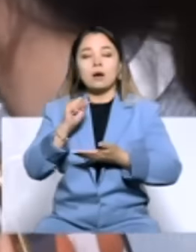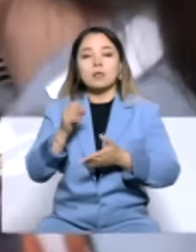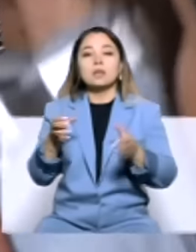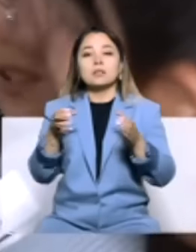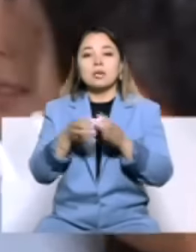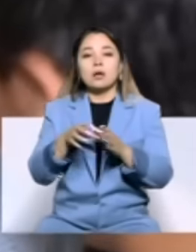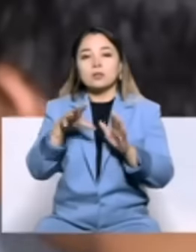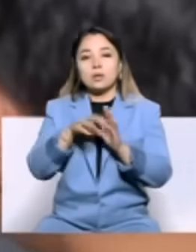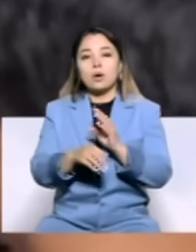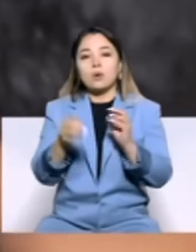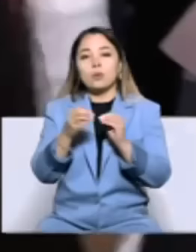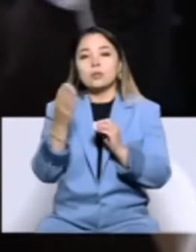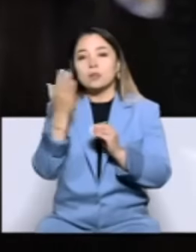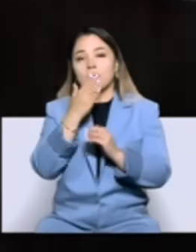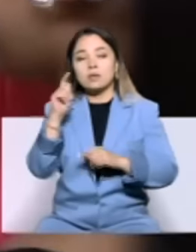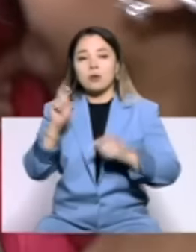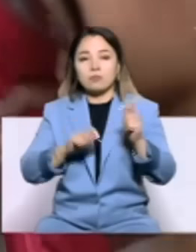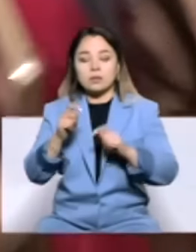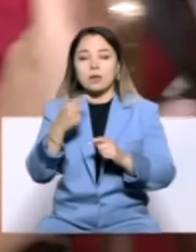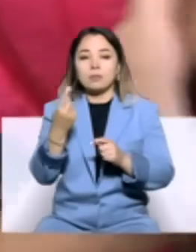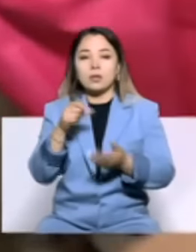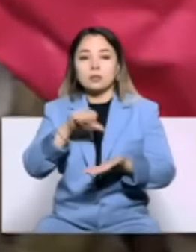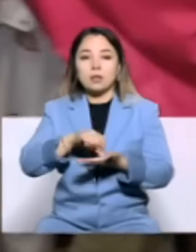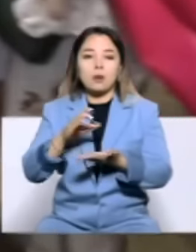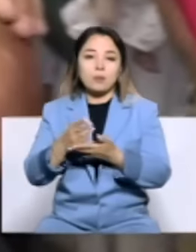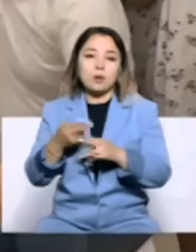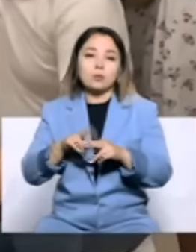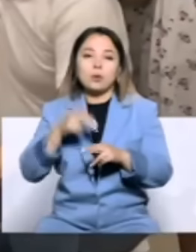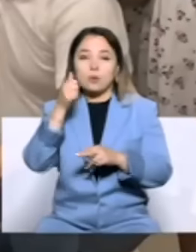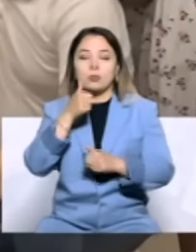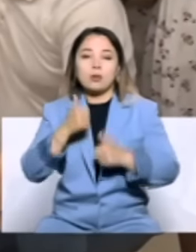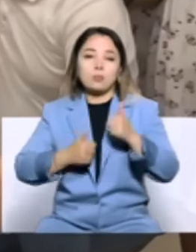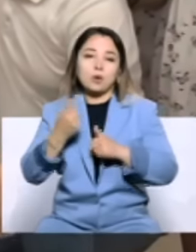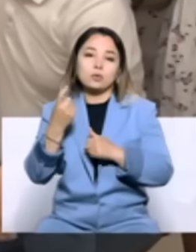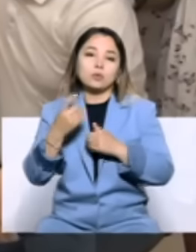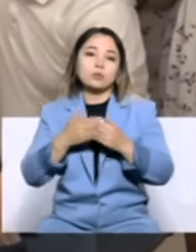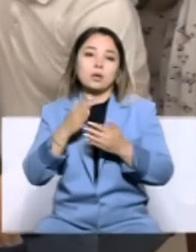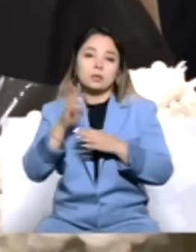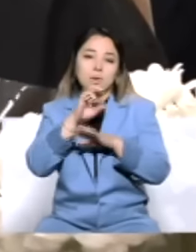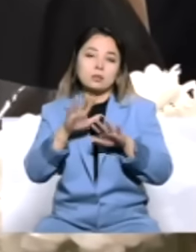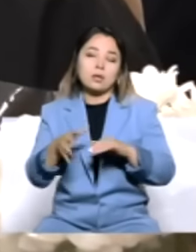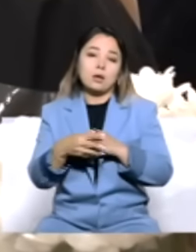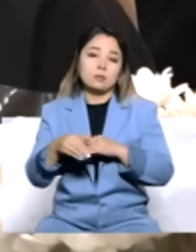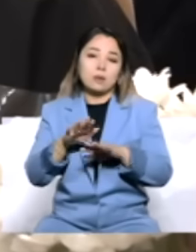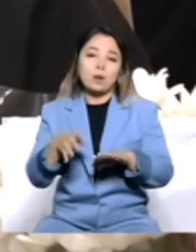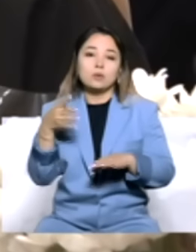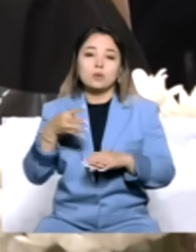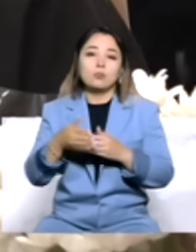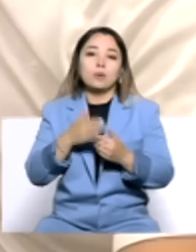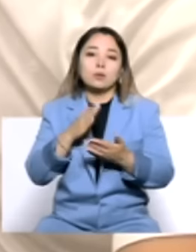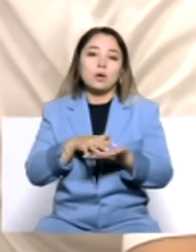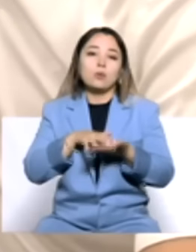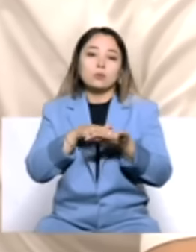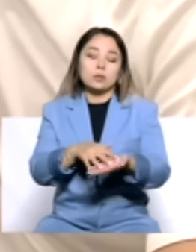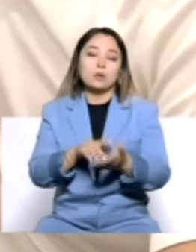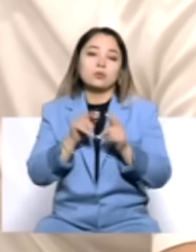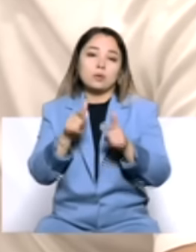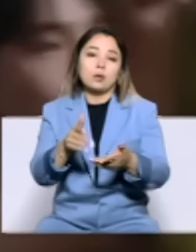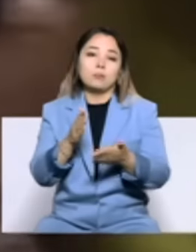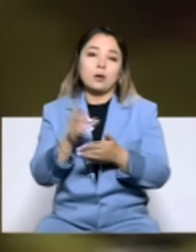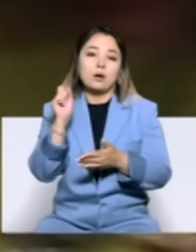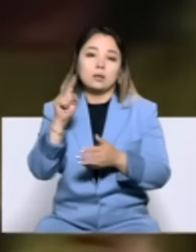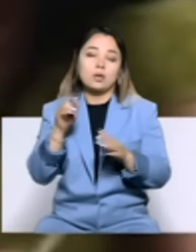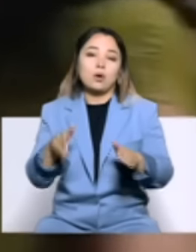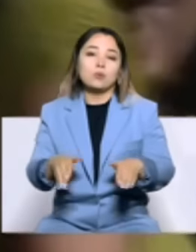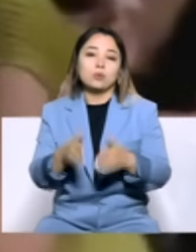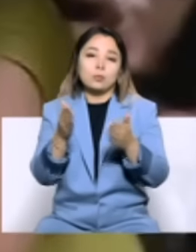санатына жататын 10 кинофестивальдің бірі. Биылғы байқауға 100-ден аса ел мен аймақтан 4000-ға жуық өтінім түскен. Алтын